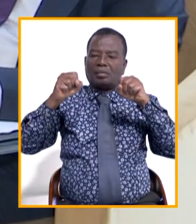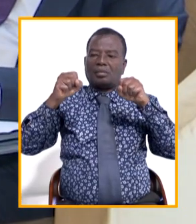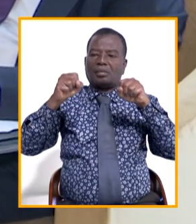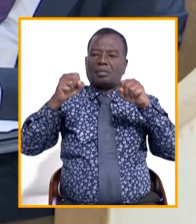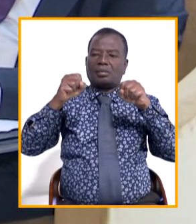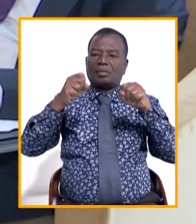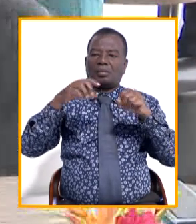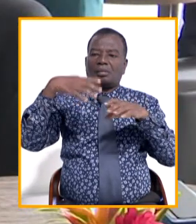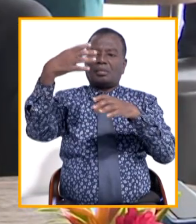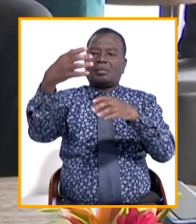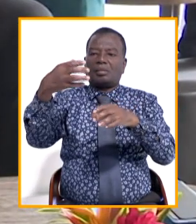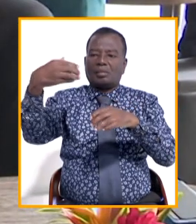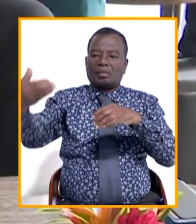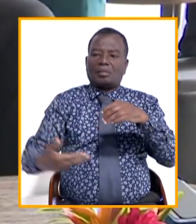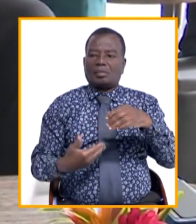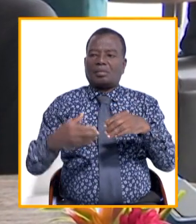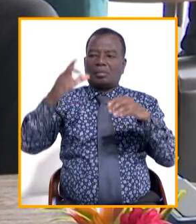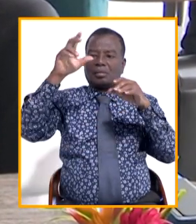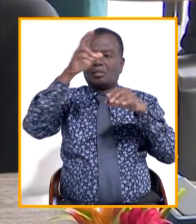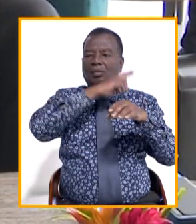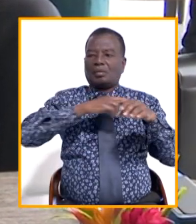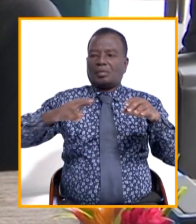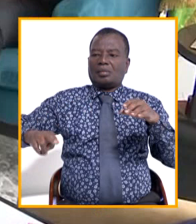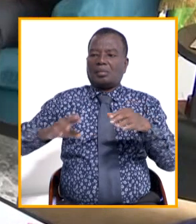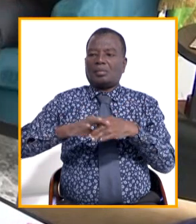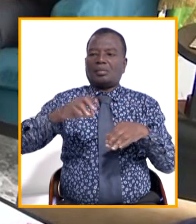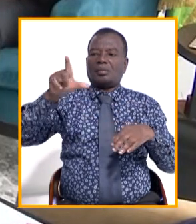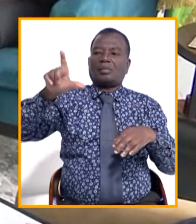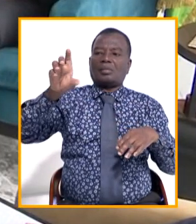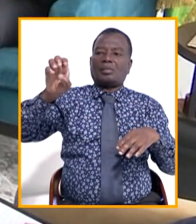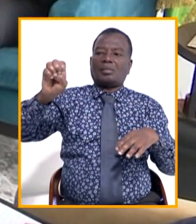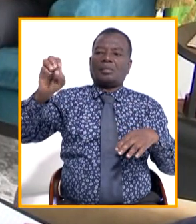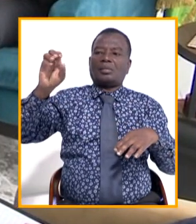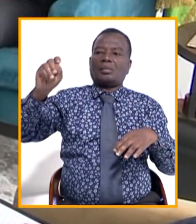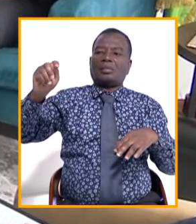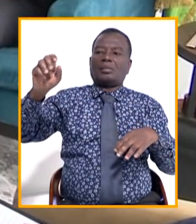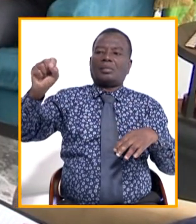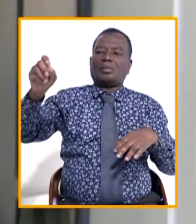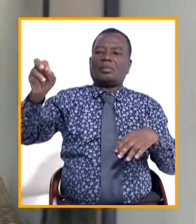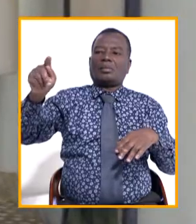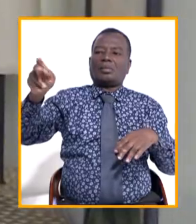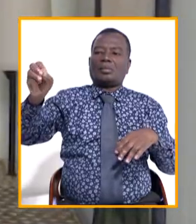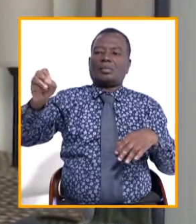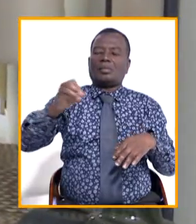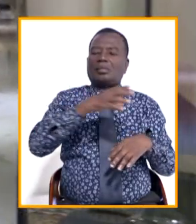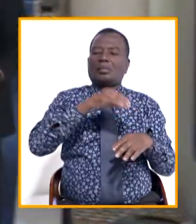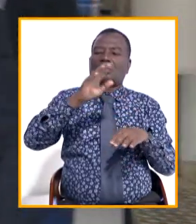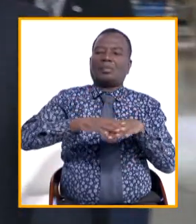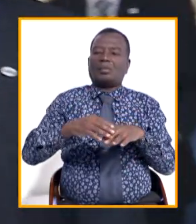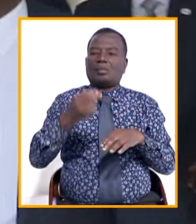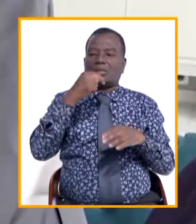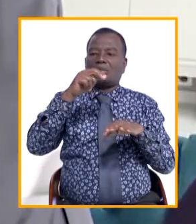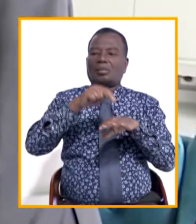Meilié, a reçu le roi du Lesotho, Sa Majesté Letsi III, champion de l'Union africaine sur la